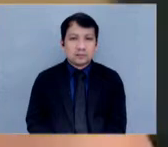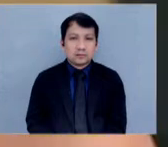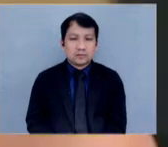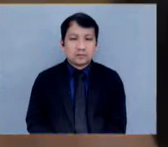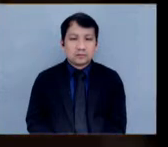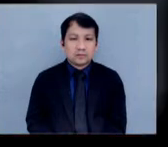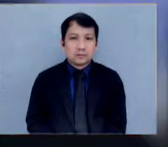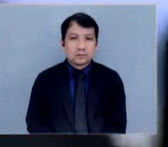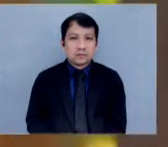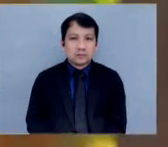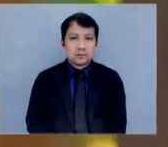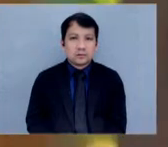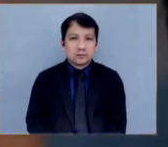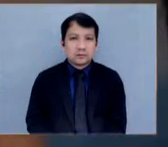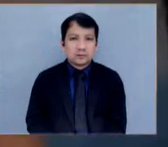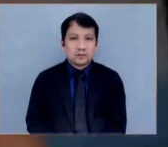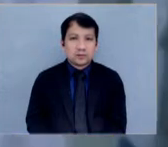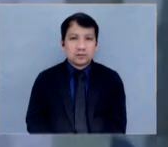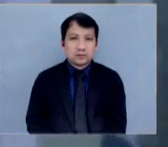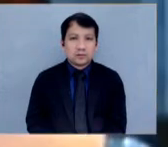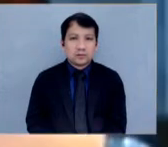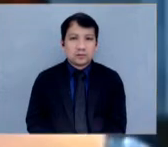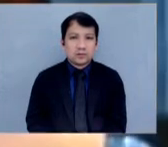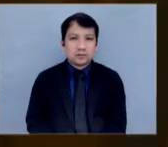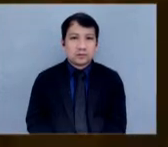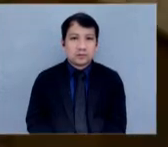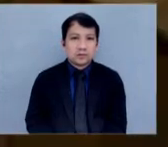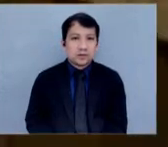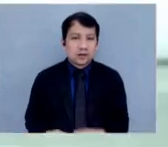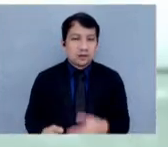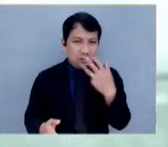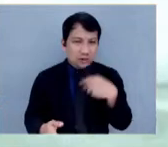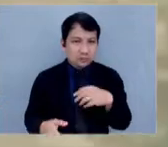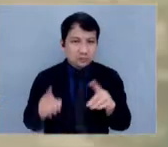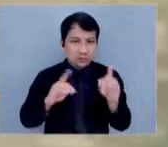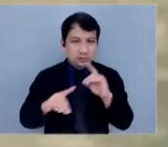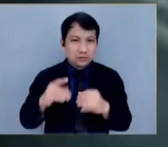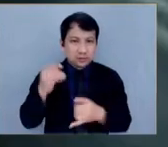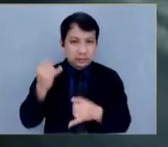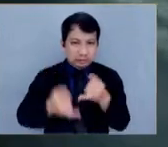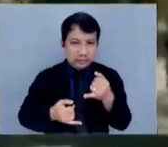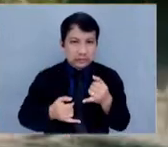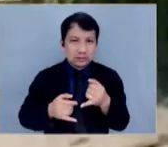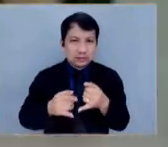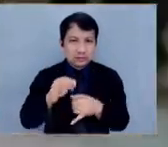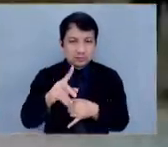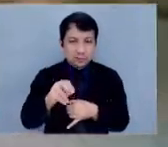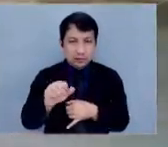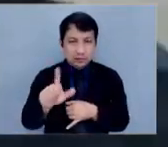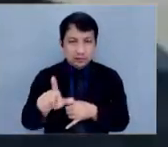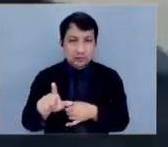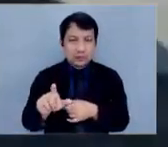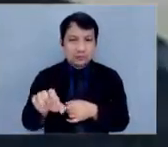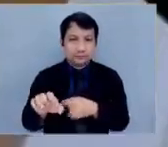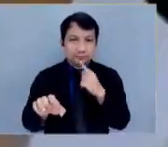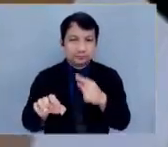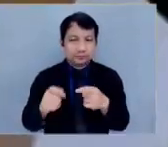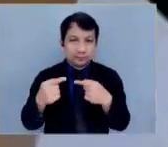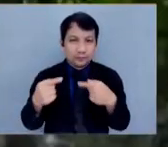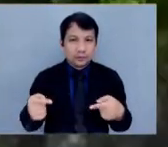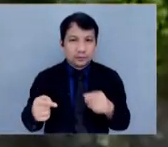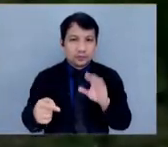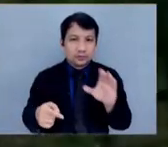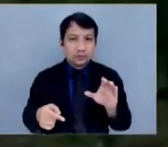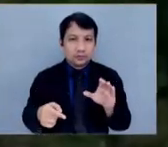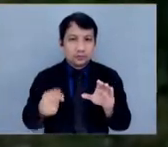Grabe! Heavy kong heavy ang mga eksena sa finale teaser ng serye kung saan ang ilang tagpo, shot pa